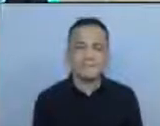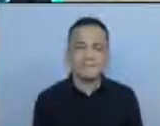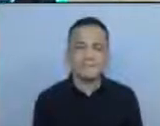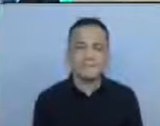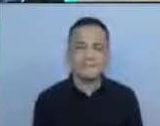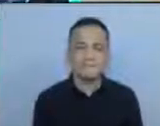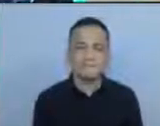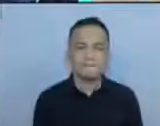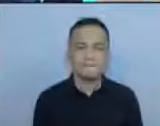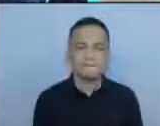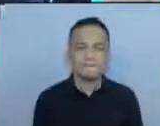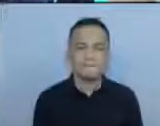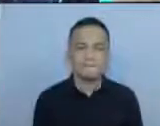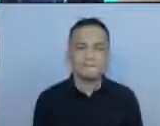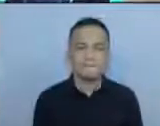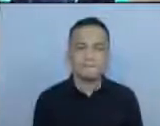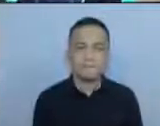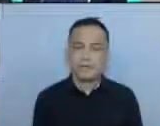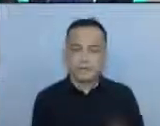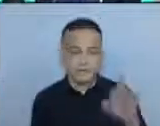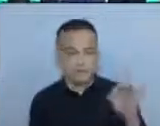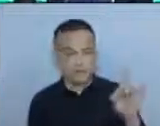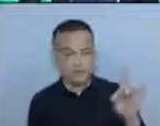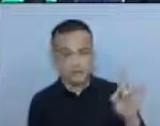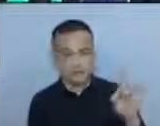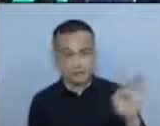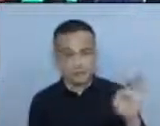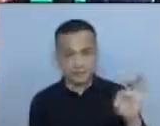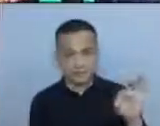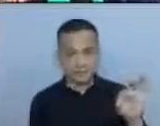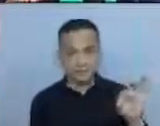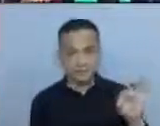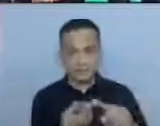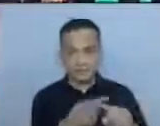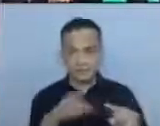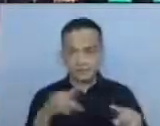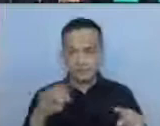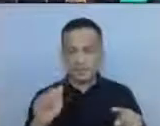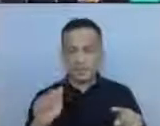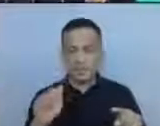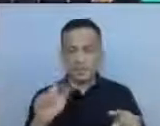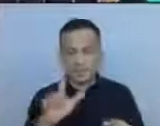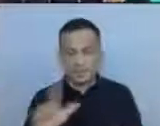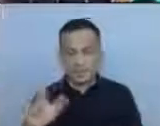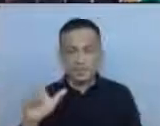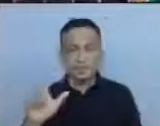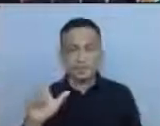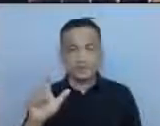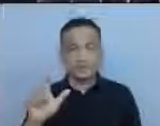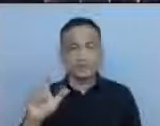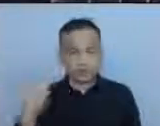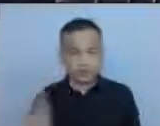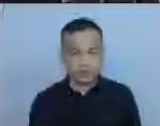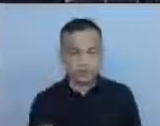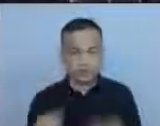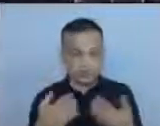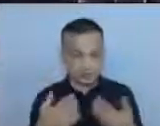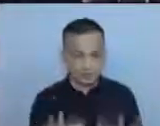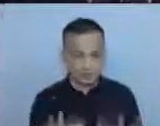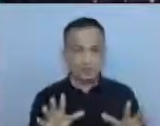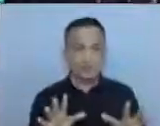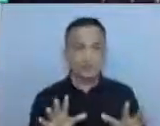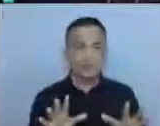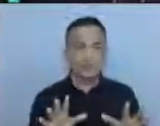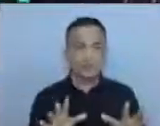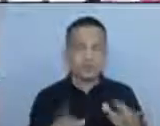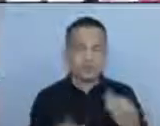Nasa 89 na mga residente mula sa Piagapo, Lanol del Sur ang ngayon nakapagtapos na sa Alternative Learning System o ALS